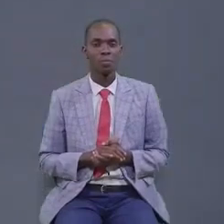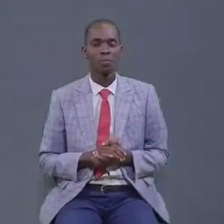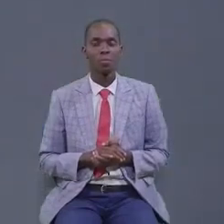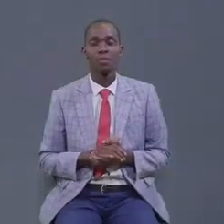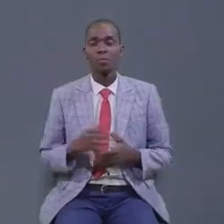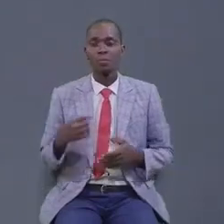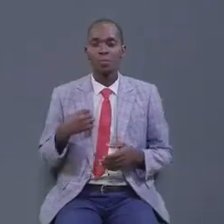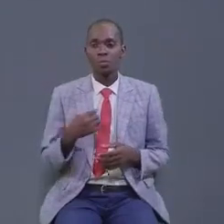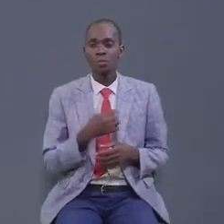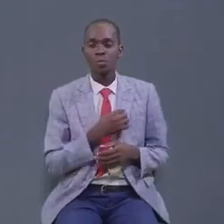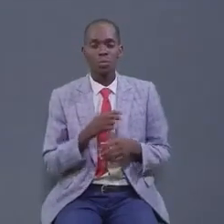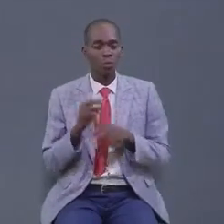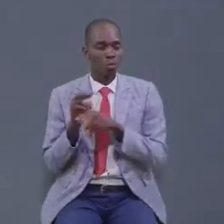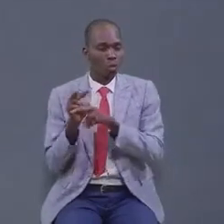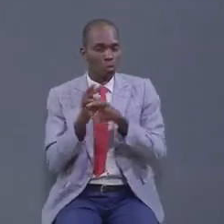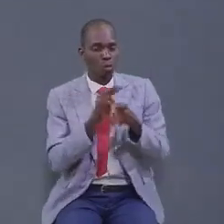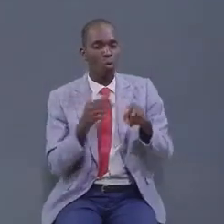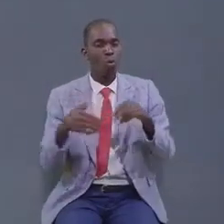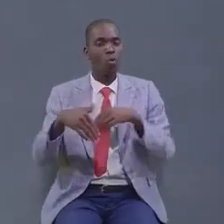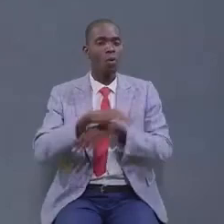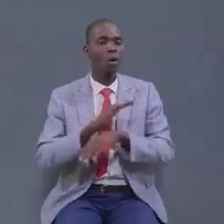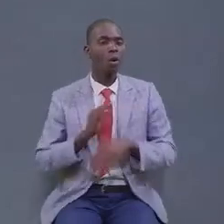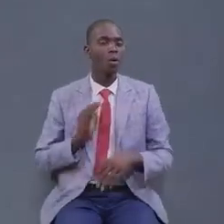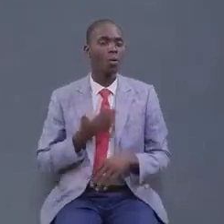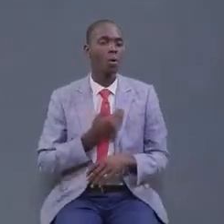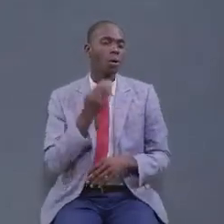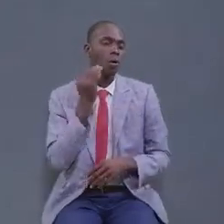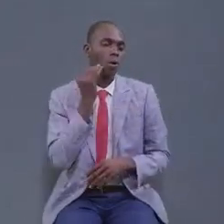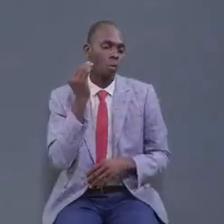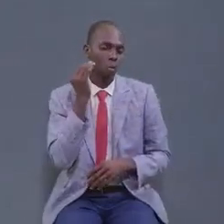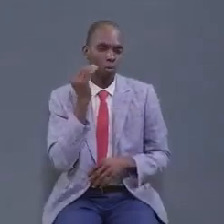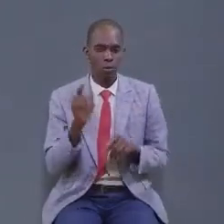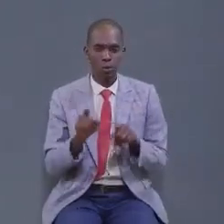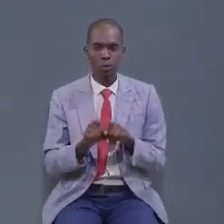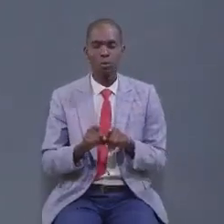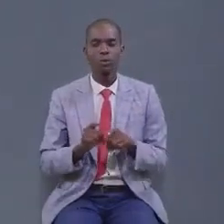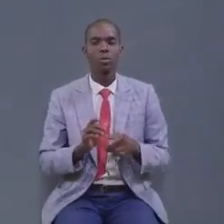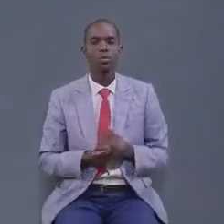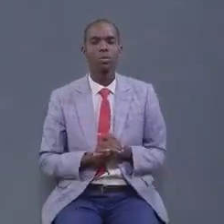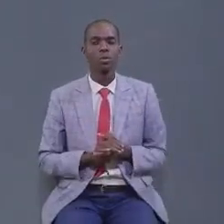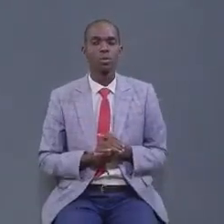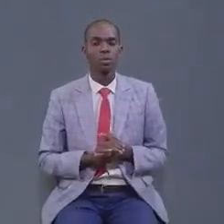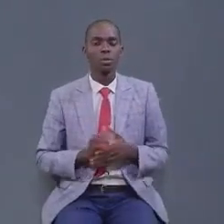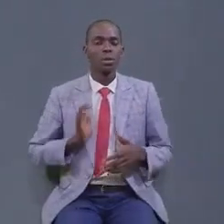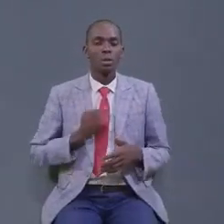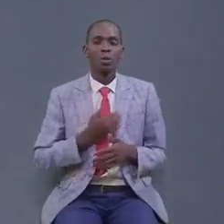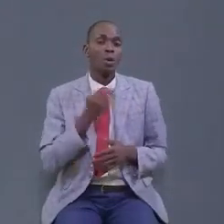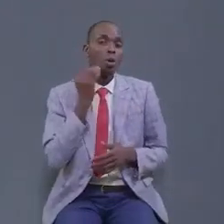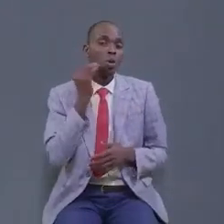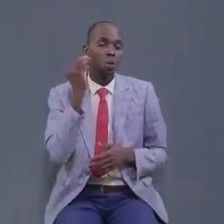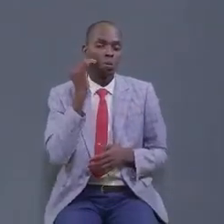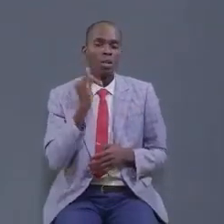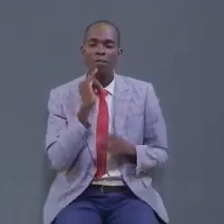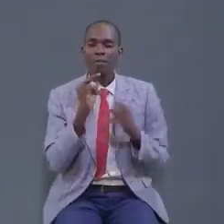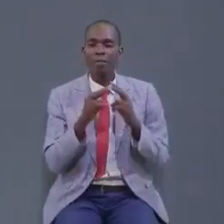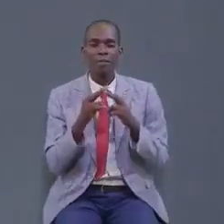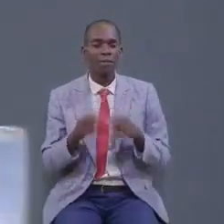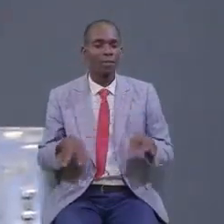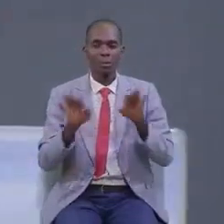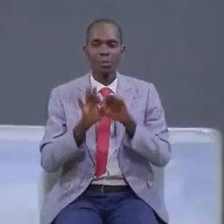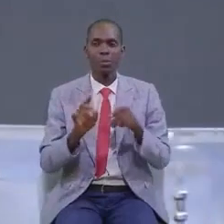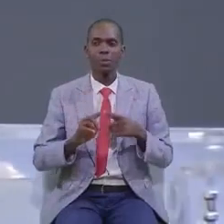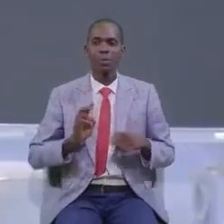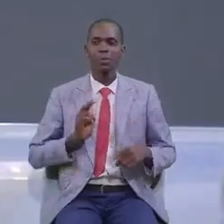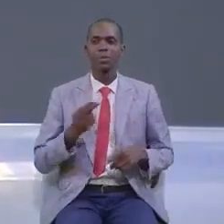watch over our homes. అలాగే మన గృహాలను కూడా మనం గమనించుకోవాలి. A home is so important to us. గృహం అనేది